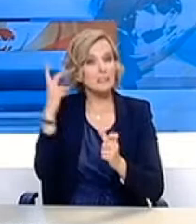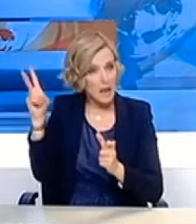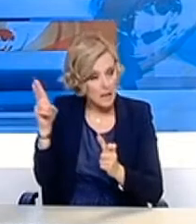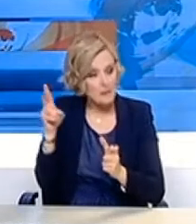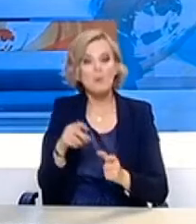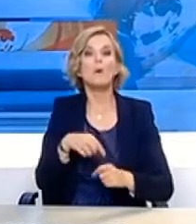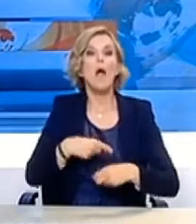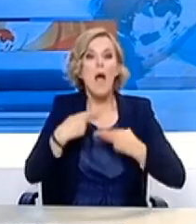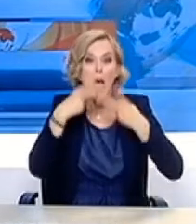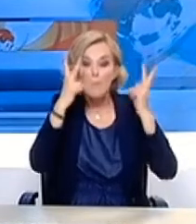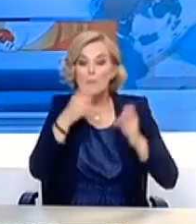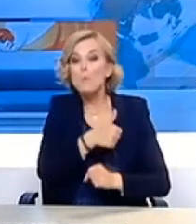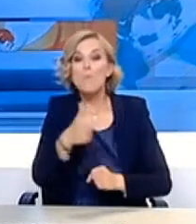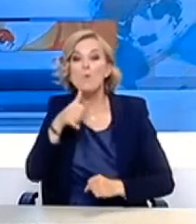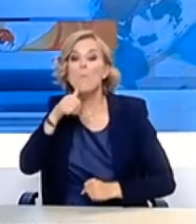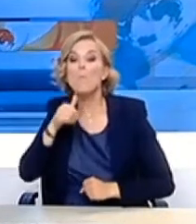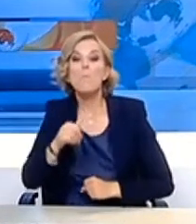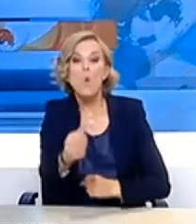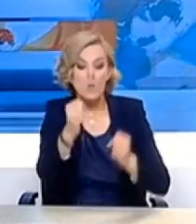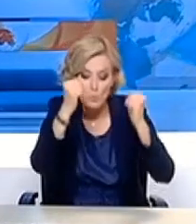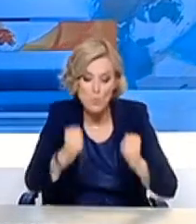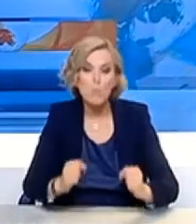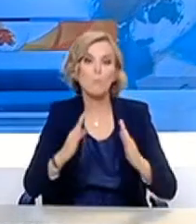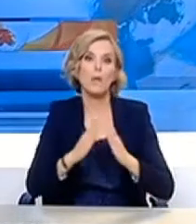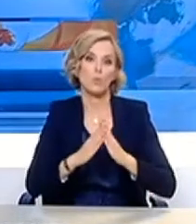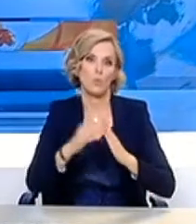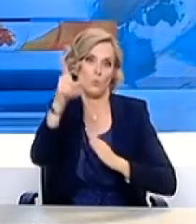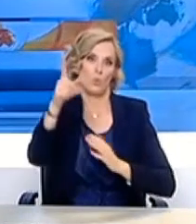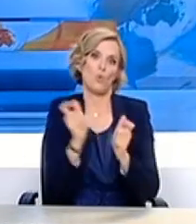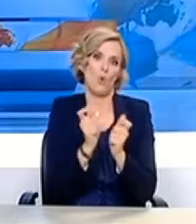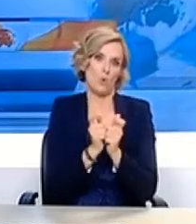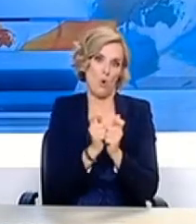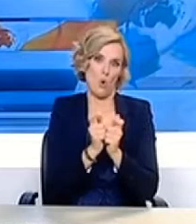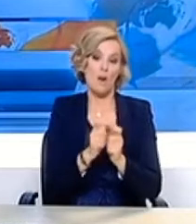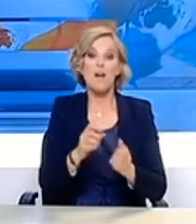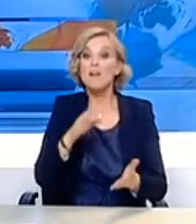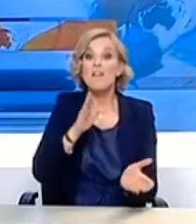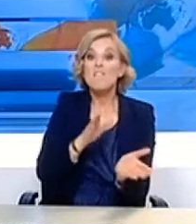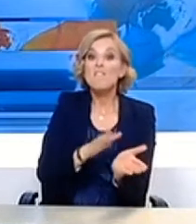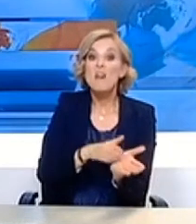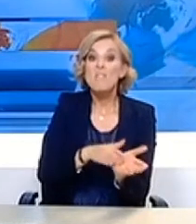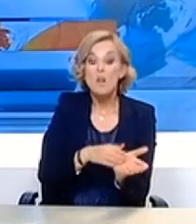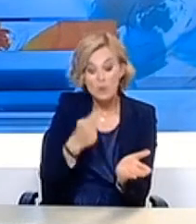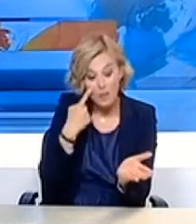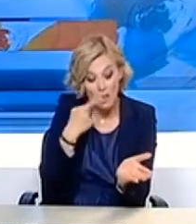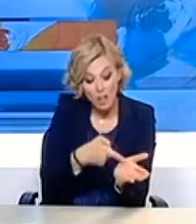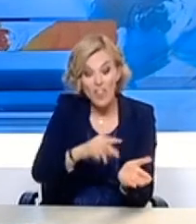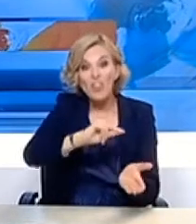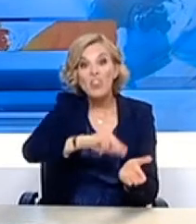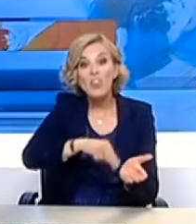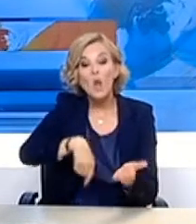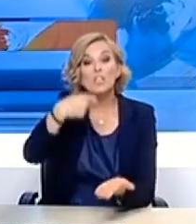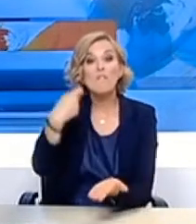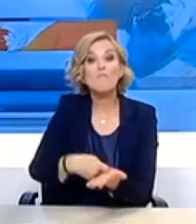θα επιτρέπεται μόνο η μετακίνηση των μονίμων κατοίκων προς τη φερόμενη βάση της Ε1 δήλωσής τους μόνιμης κατοικίας τους και χωρίς